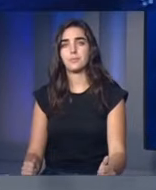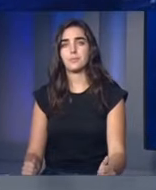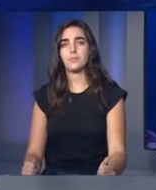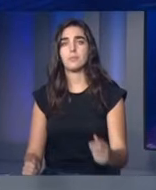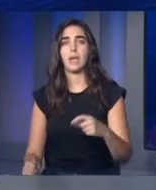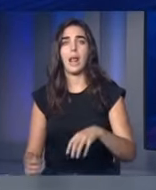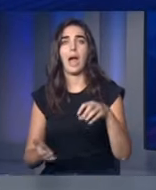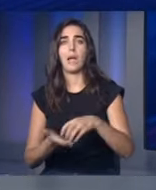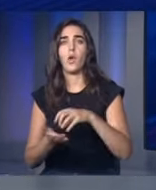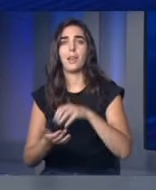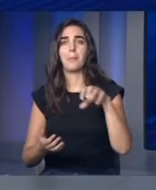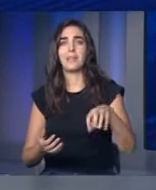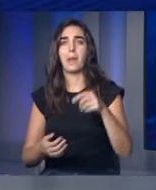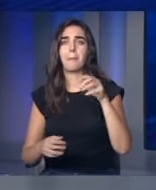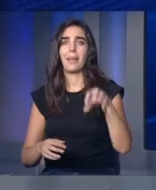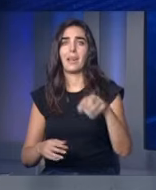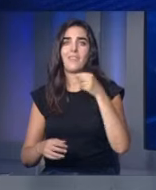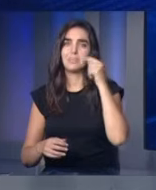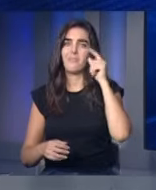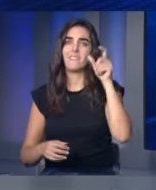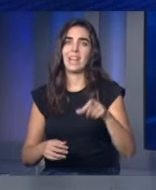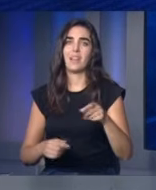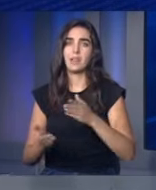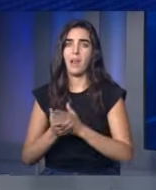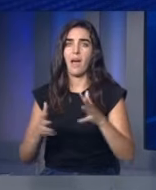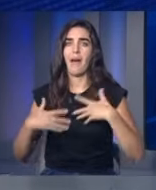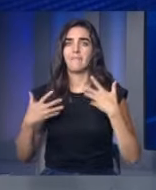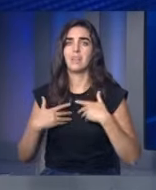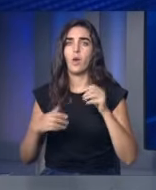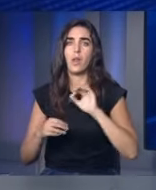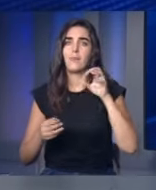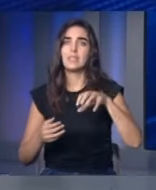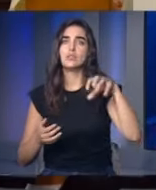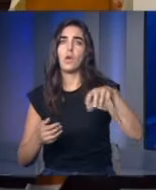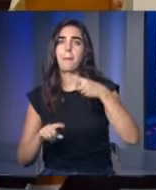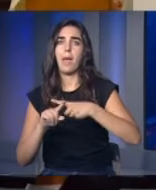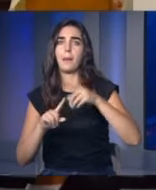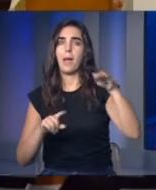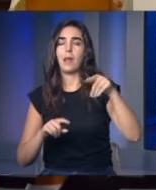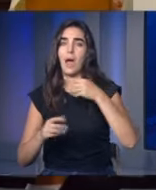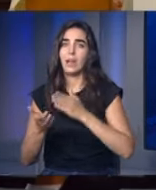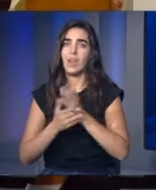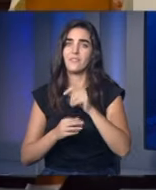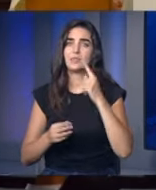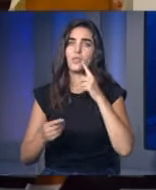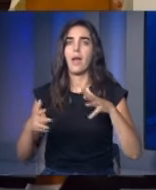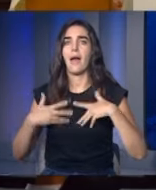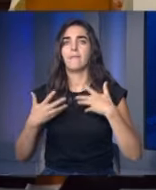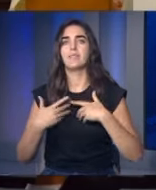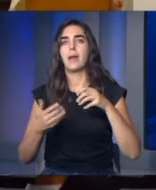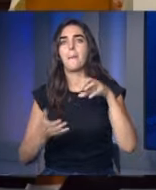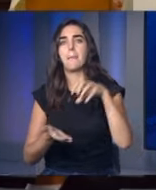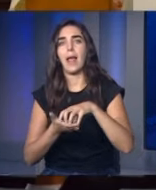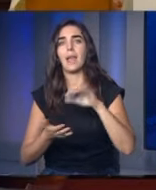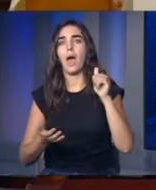أيقونات ملكية بيزنطية فريدة ومميزة في احتفال بزؤم كيل برعاية الوزير مرتضى. كنز الأيقونات الملكية